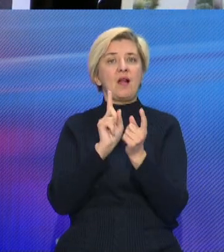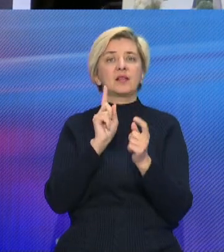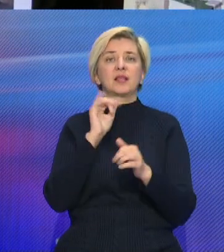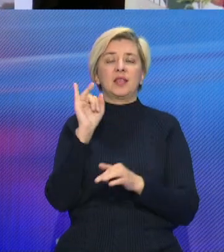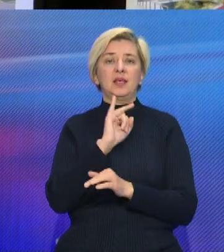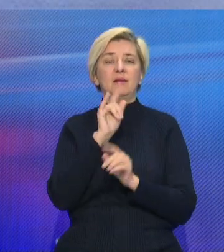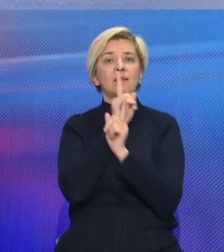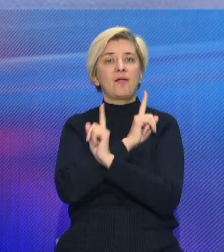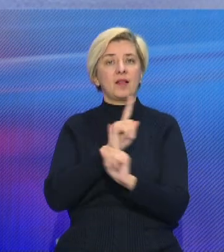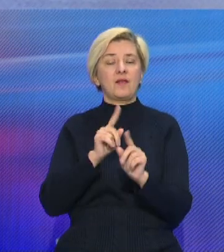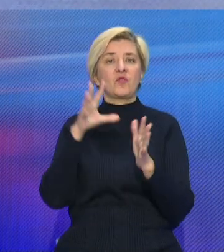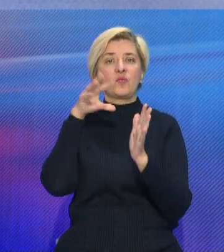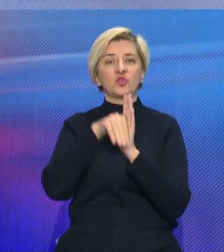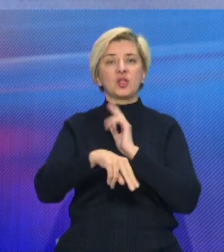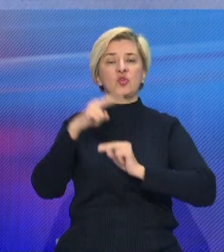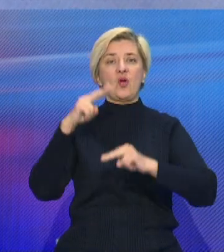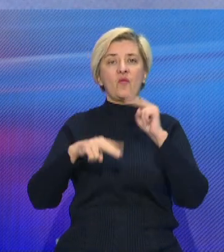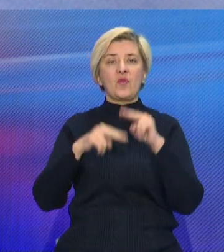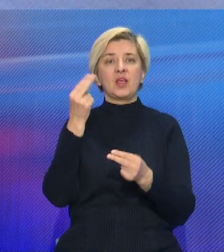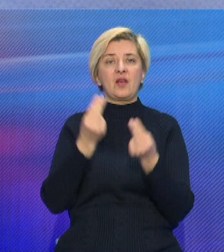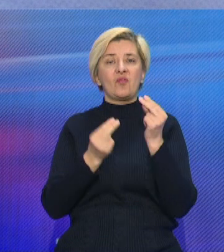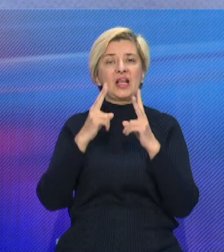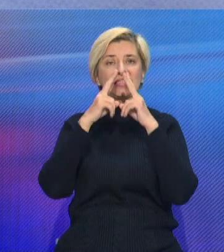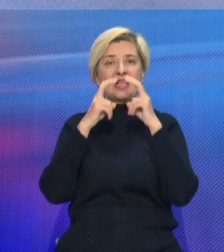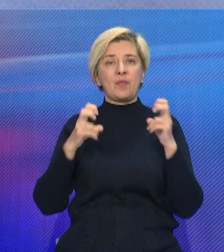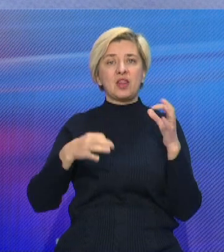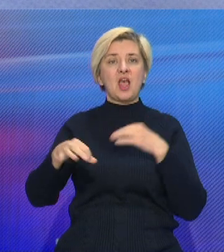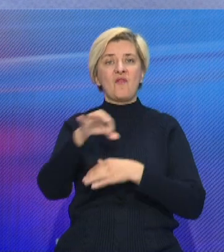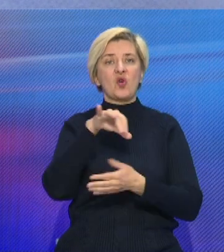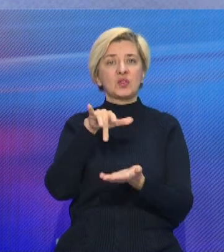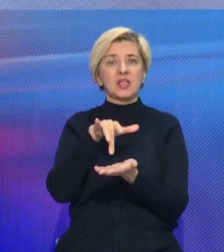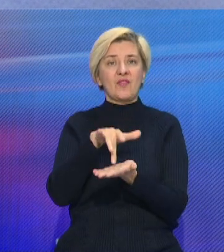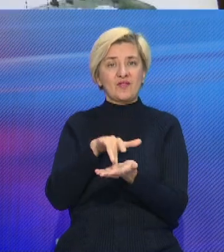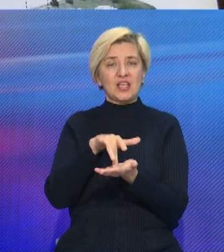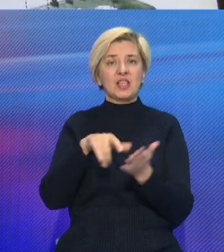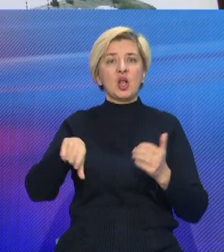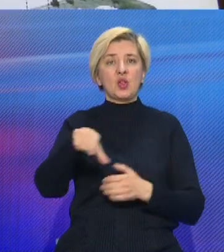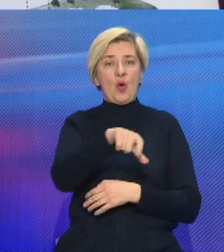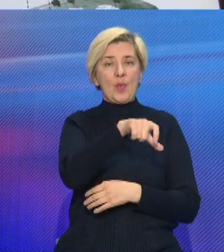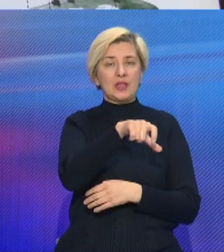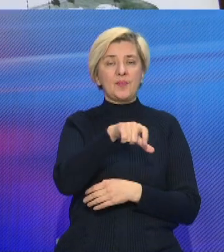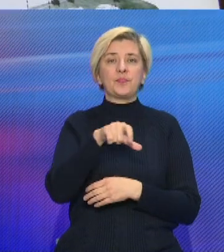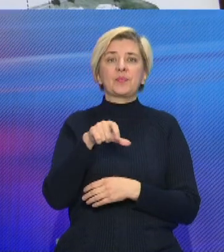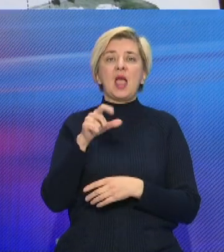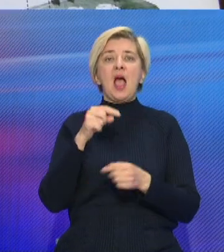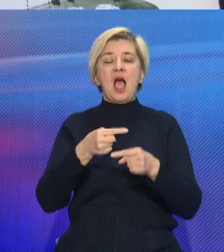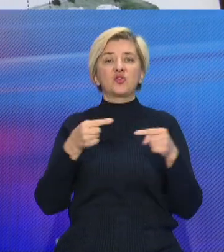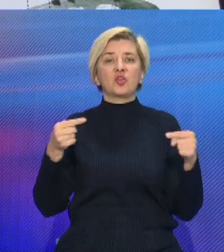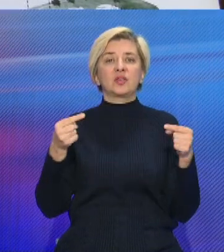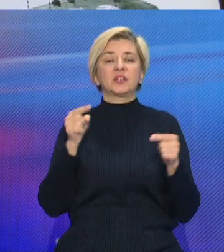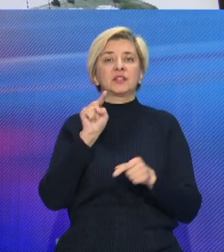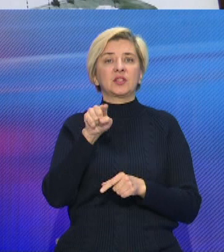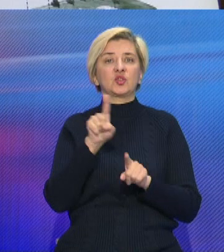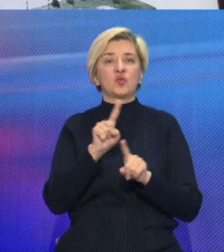ліку будаўніцтва гульнявога замка на востраве, які зараз утварыўся пасярэдзіне Нёмана. А шэраг з тых, што, так бы